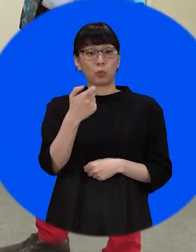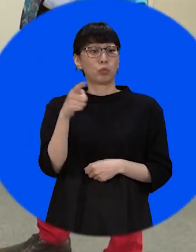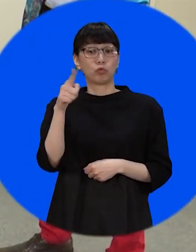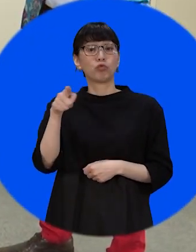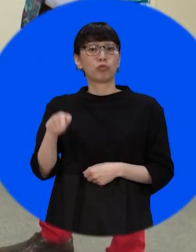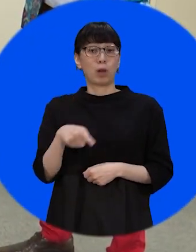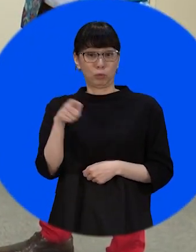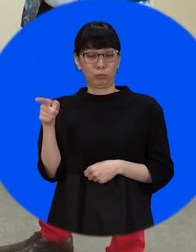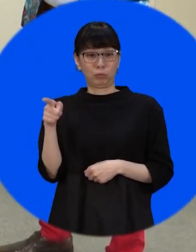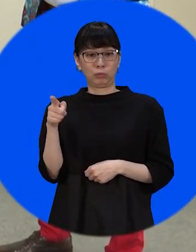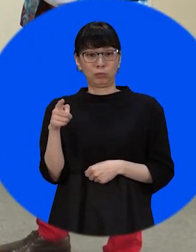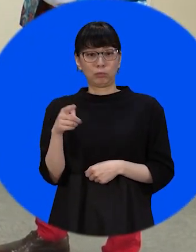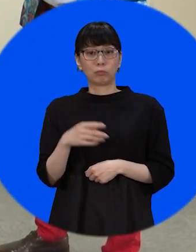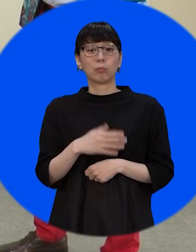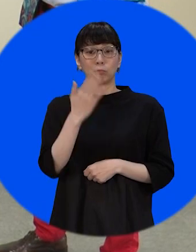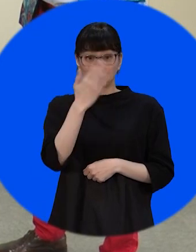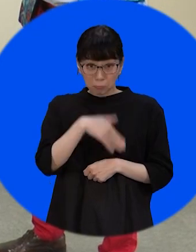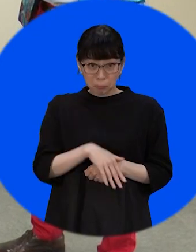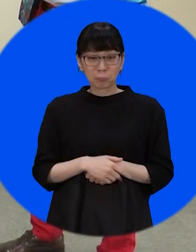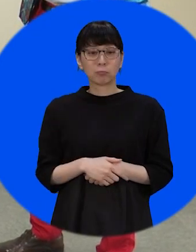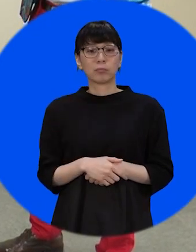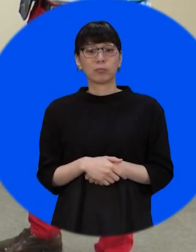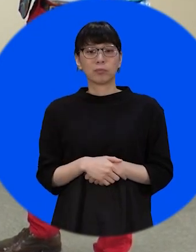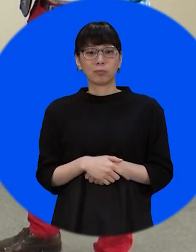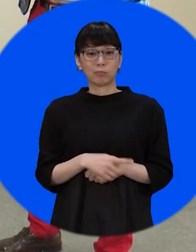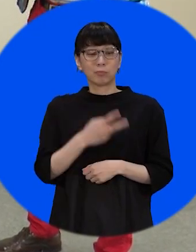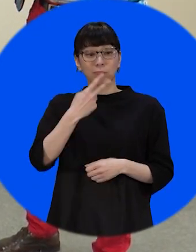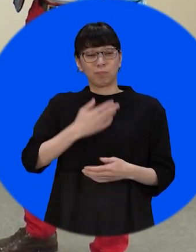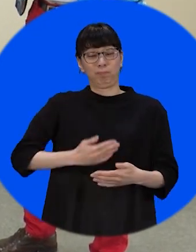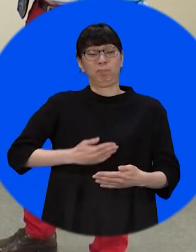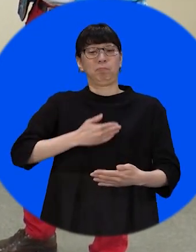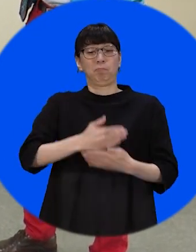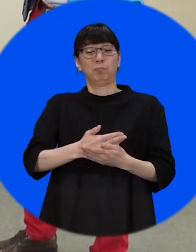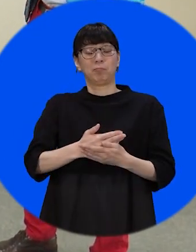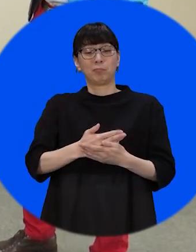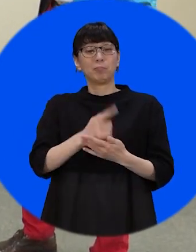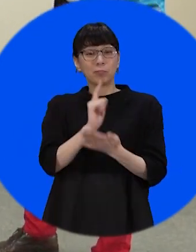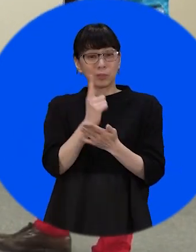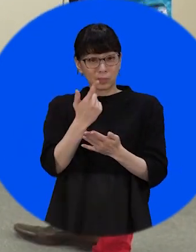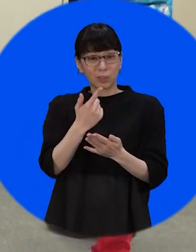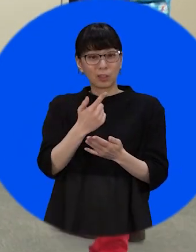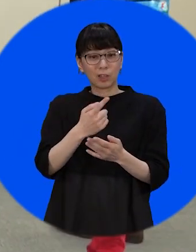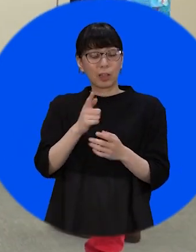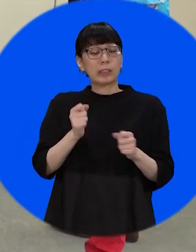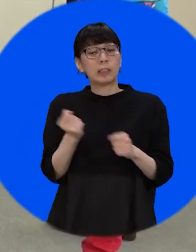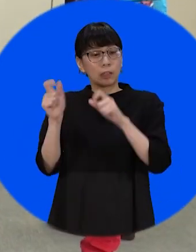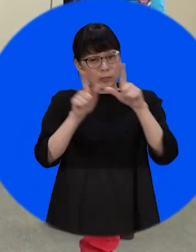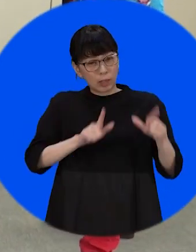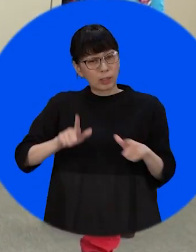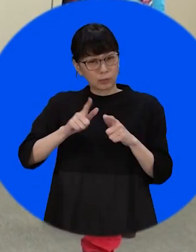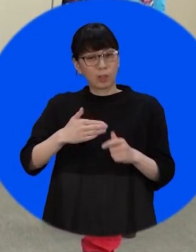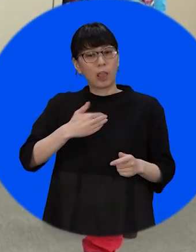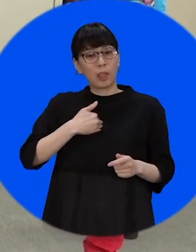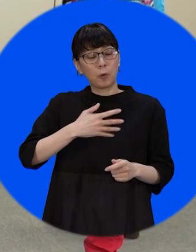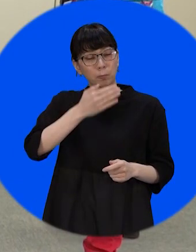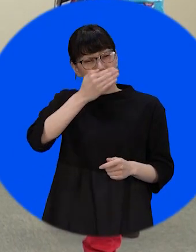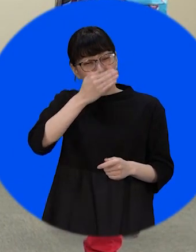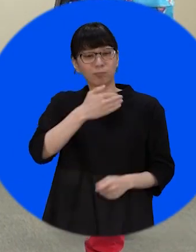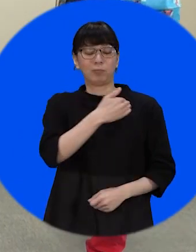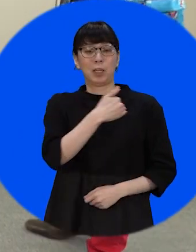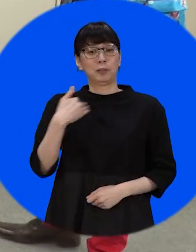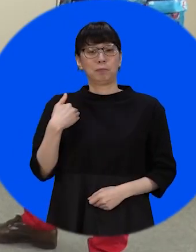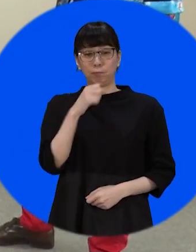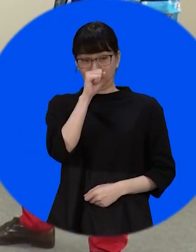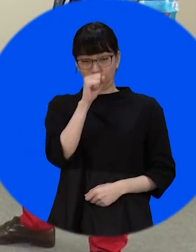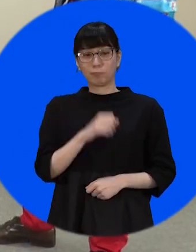260g か。 いやこれ、 うん、美味しいわ。 お腹いっぱいにもなりますし、まあ、あの8歳児避難している時の栄養の確保にも十分なる